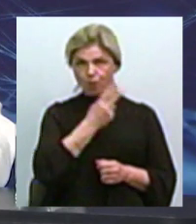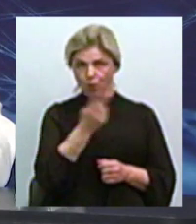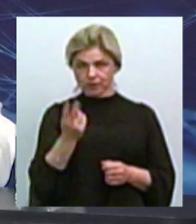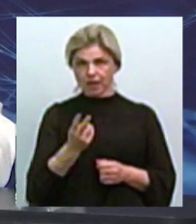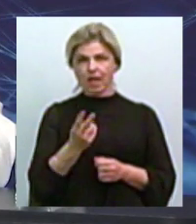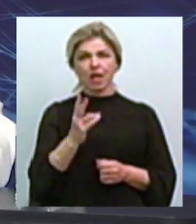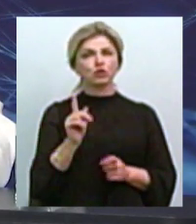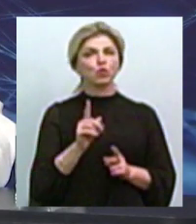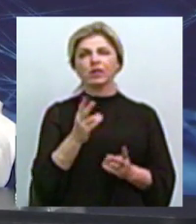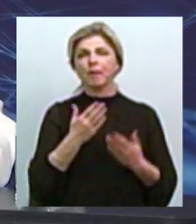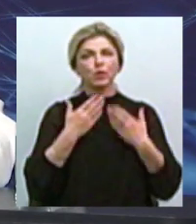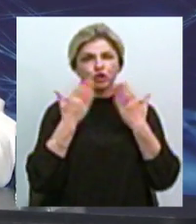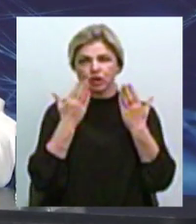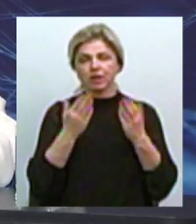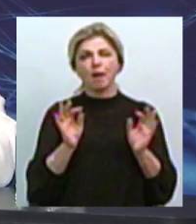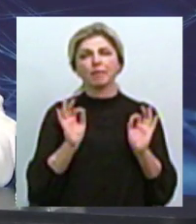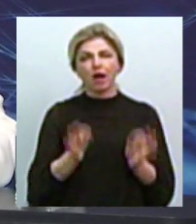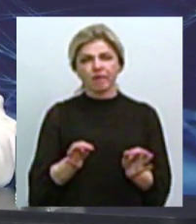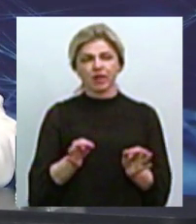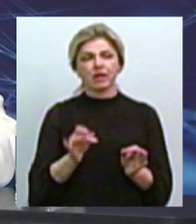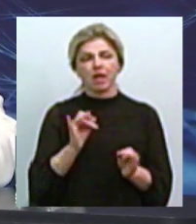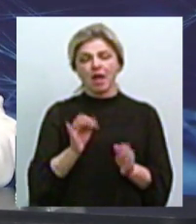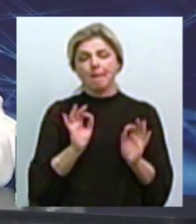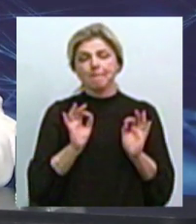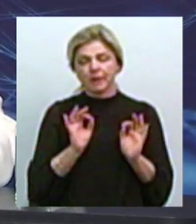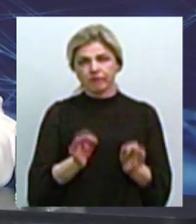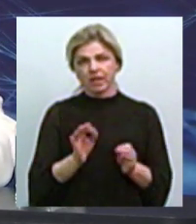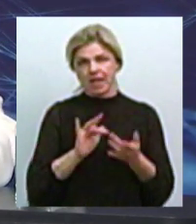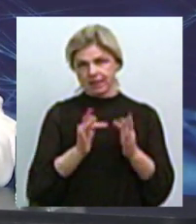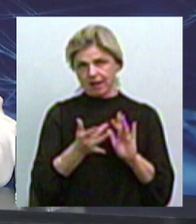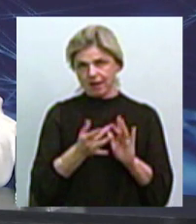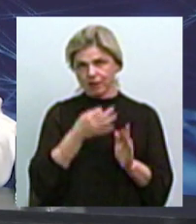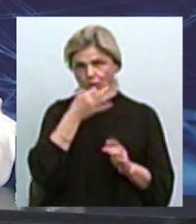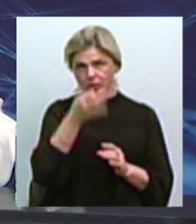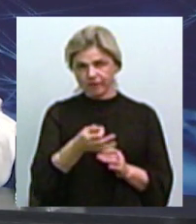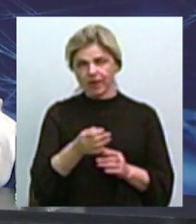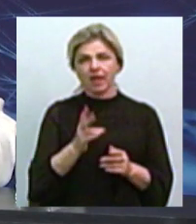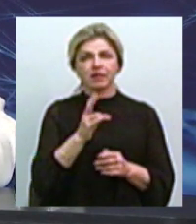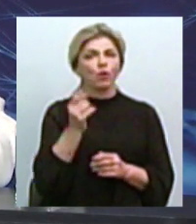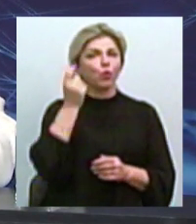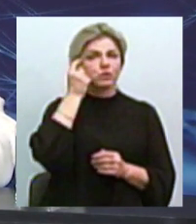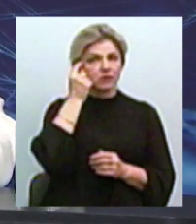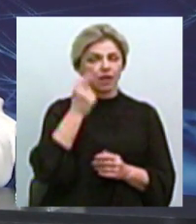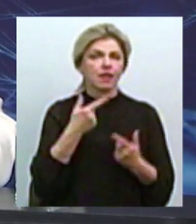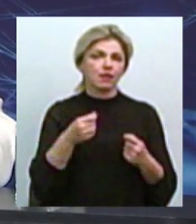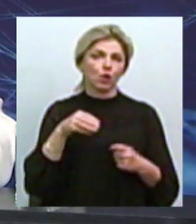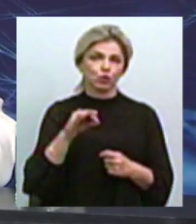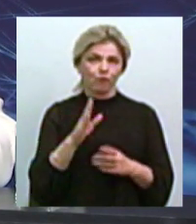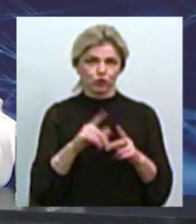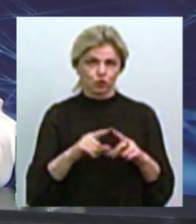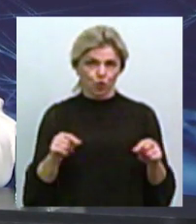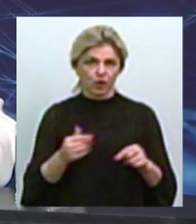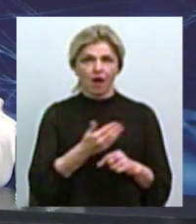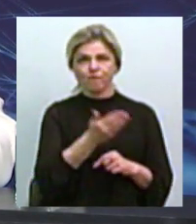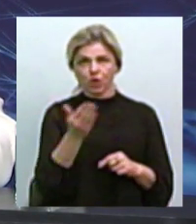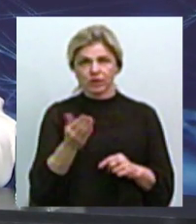не прочитают правильный, ближе к истине ответ в интернете, да, или там не узнают, тем более где-то в школе. То есть они